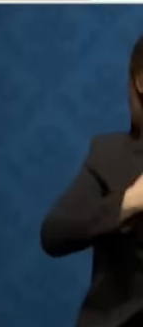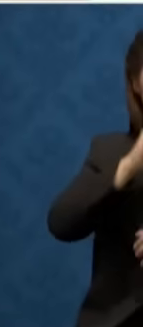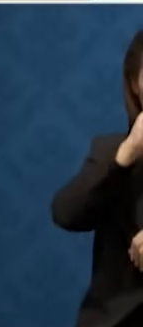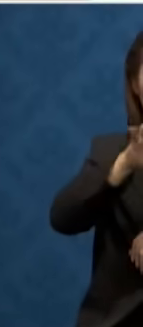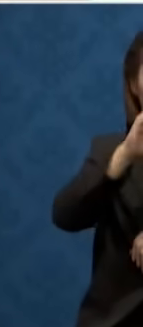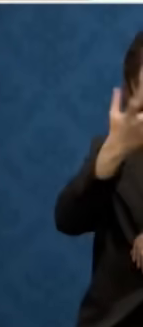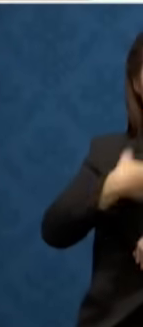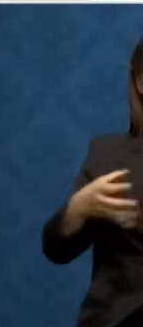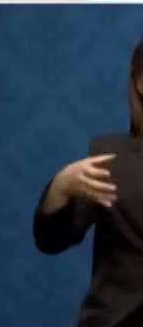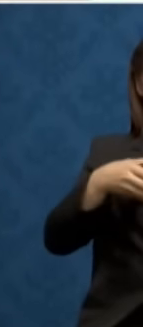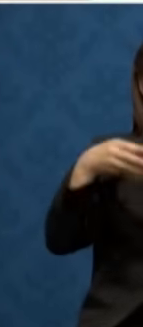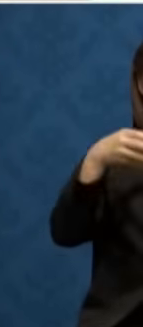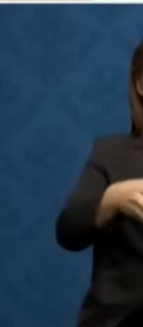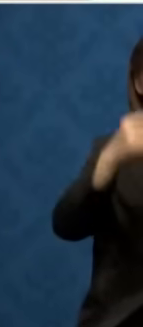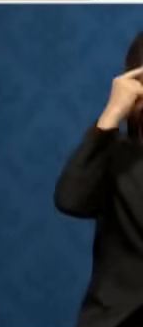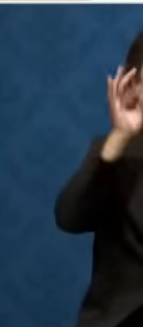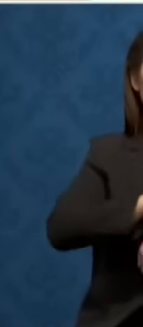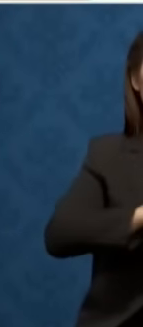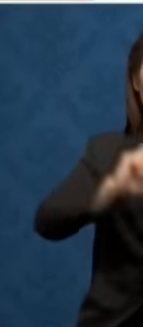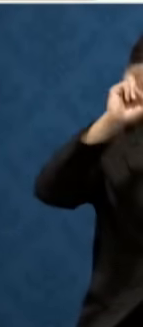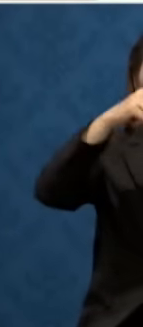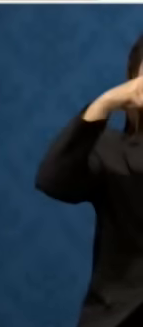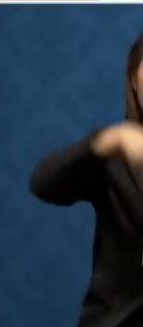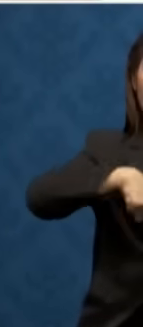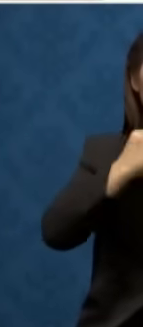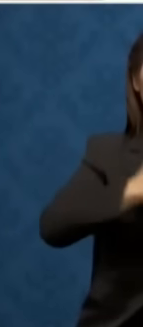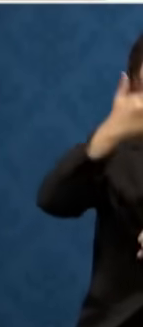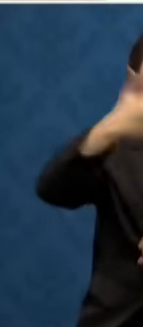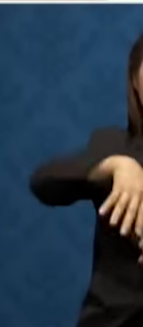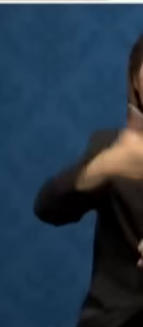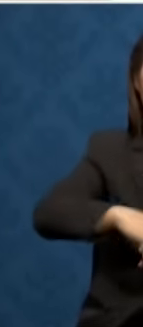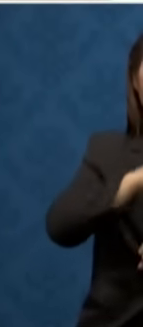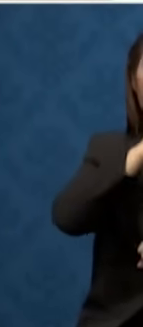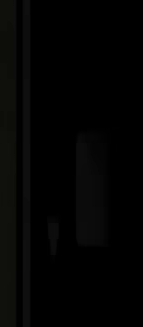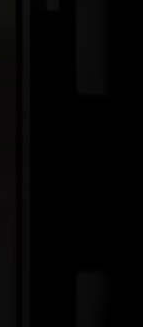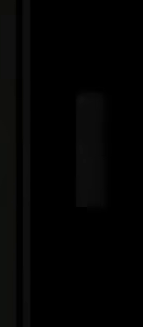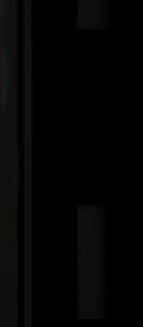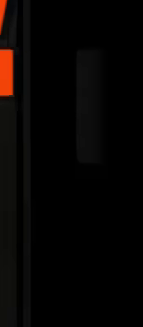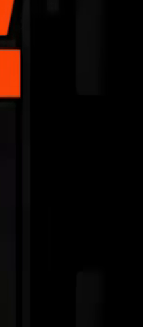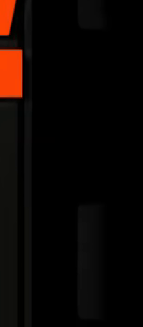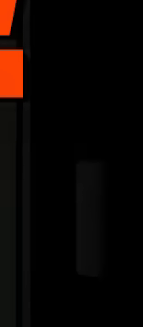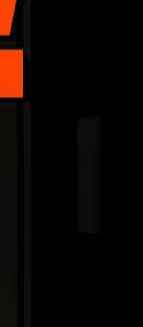ความเห็นว่ายติซ้ำเนี่ยกระทำไม่ได้หากกระทำได้ต้องไปทำในสมัยประชุมหน้า